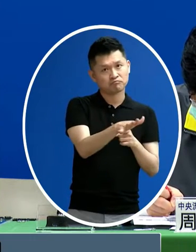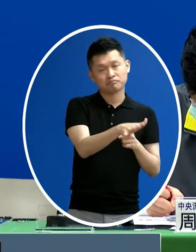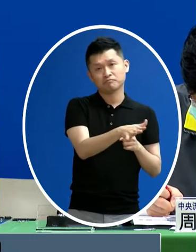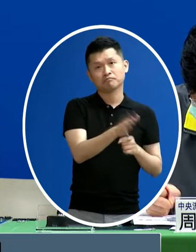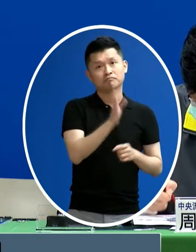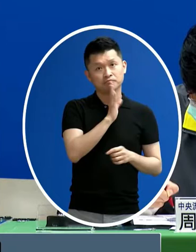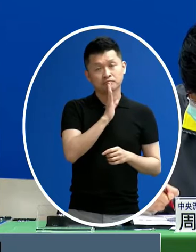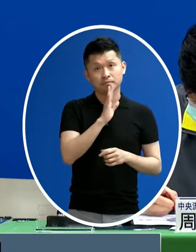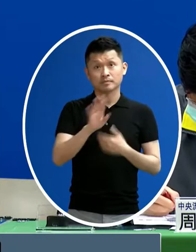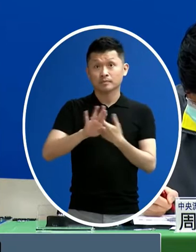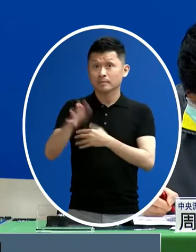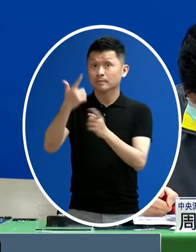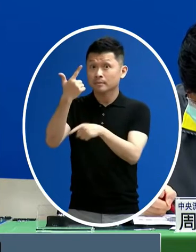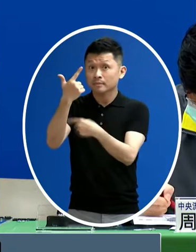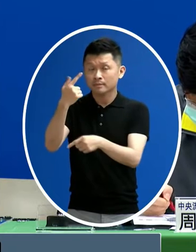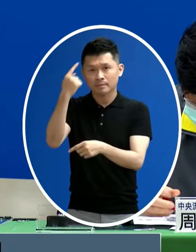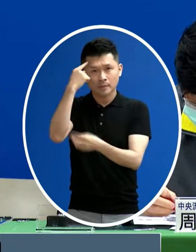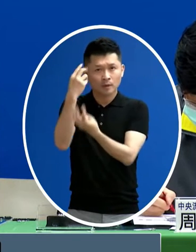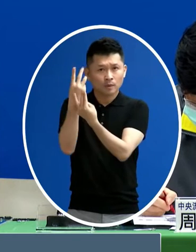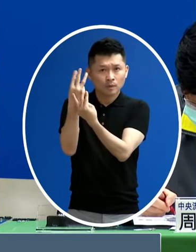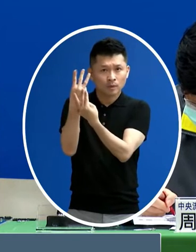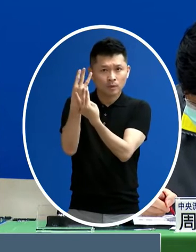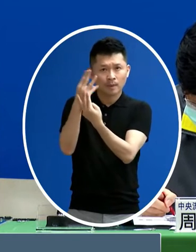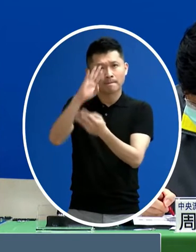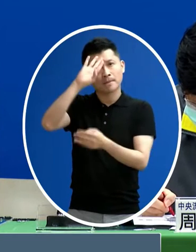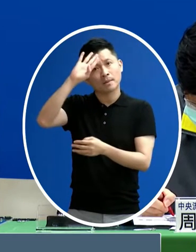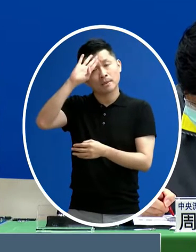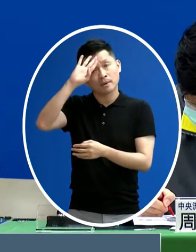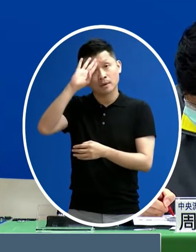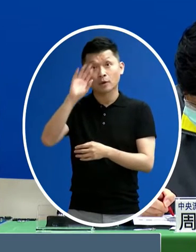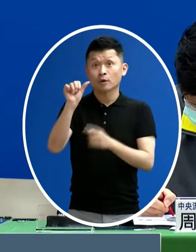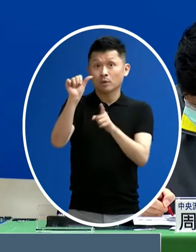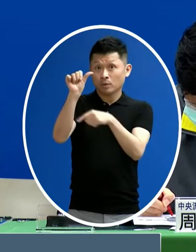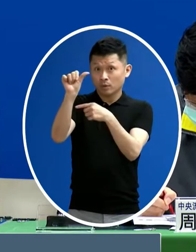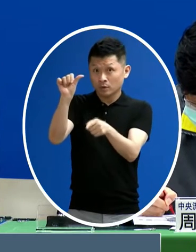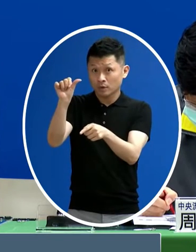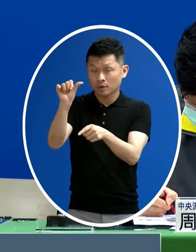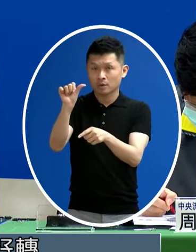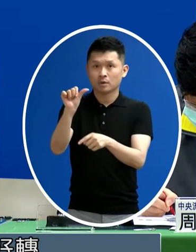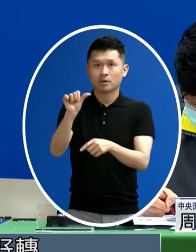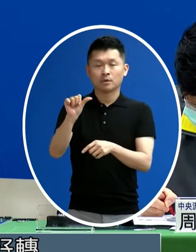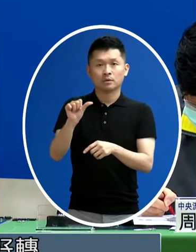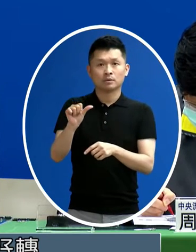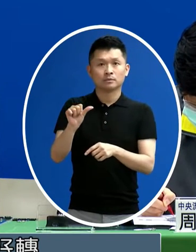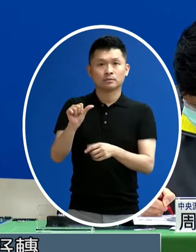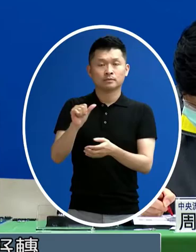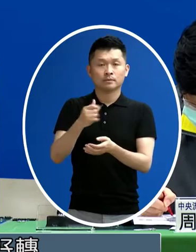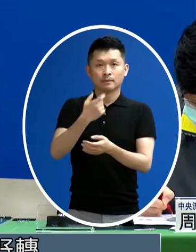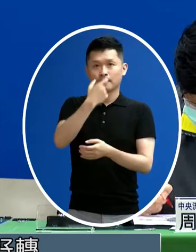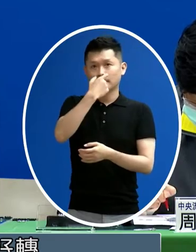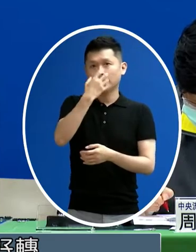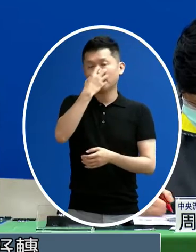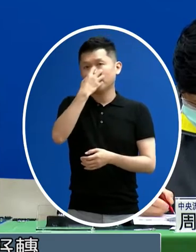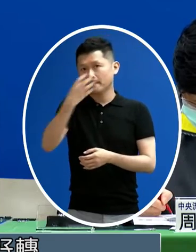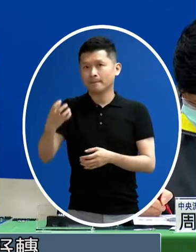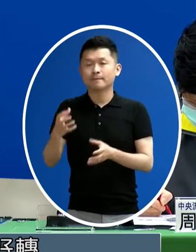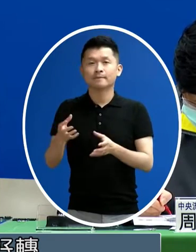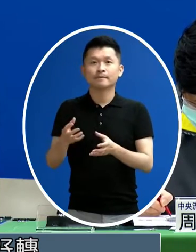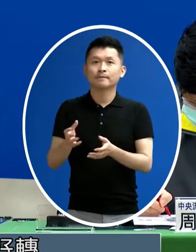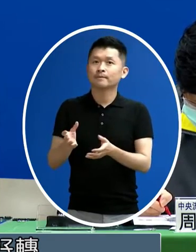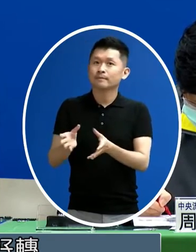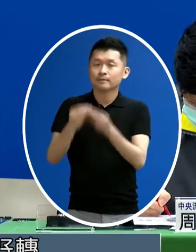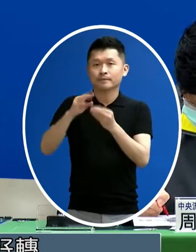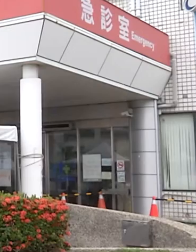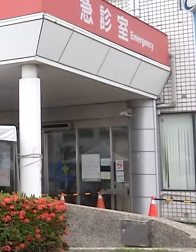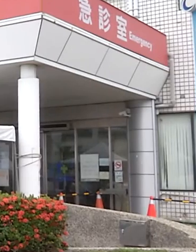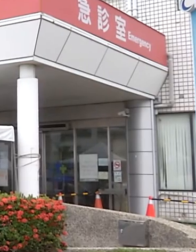外，另外6位的这个脑炎个案当中呢，有5位都已经是有顺利的拔管移除呼吸器，病况